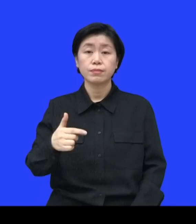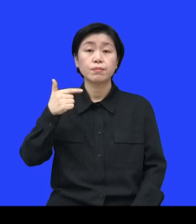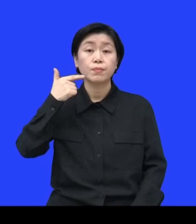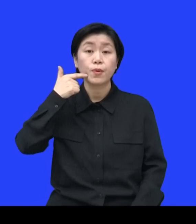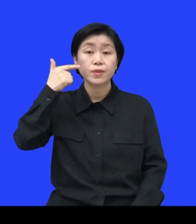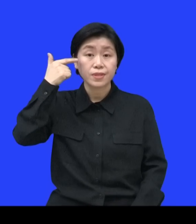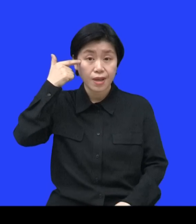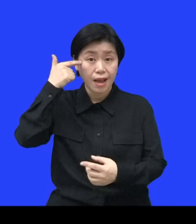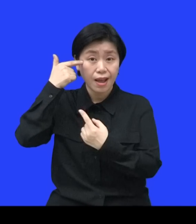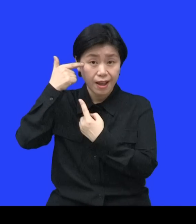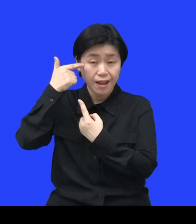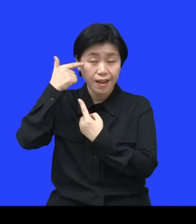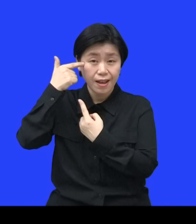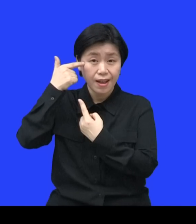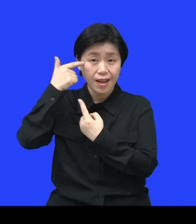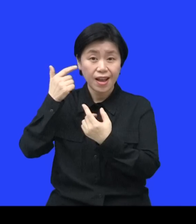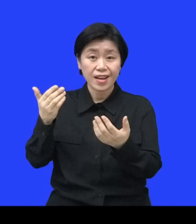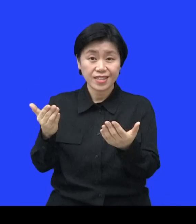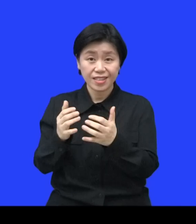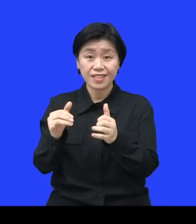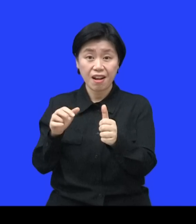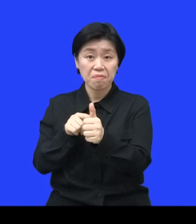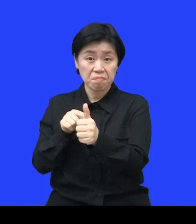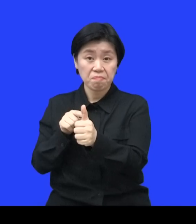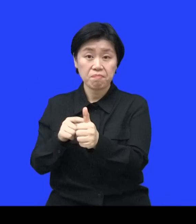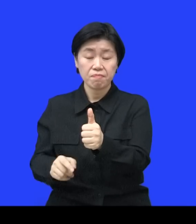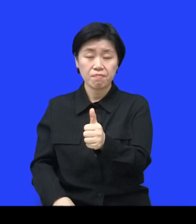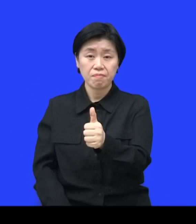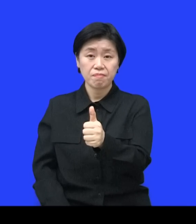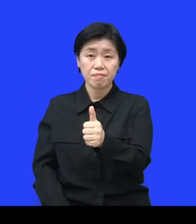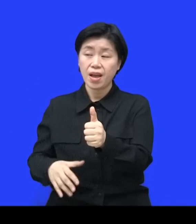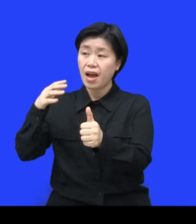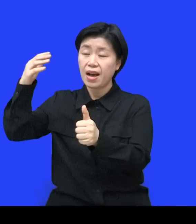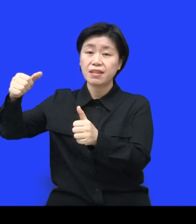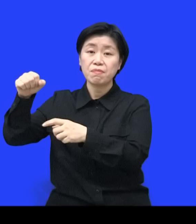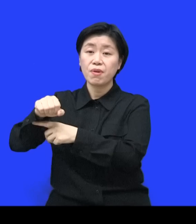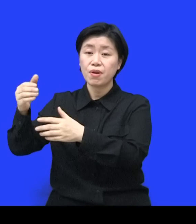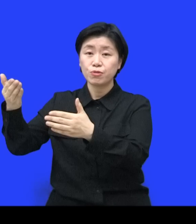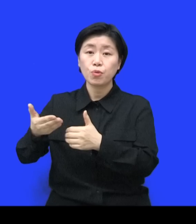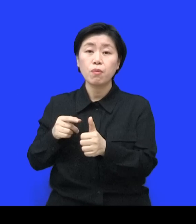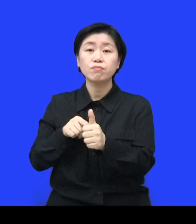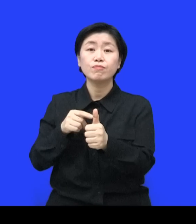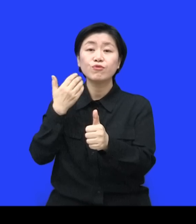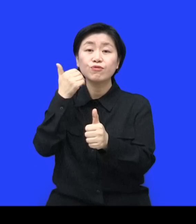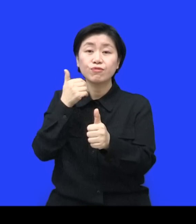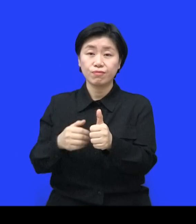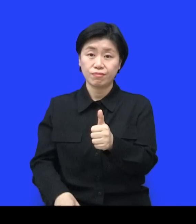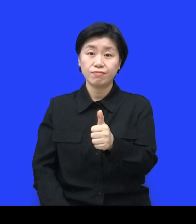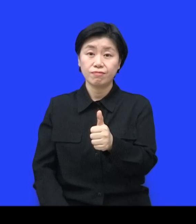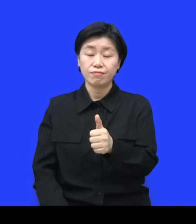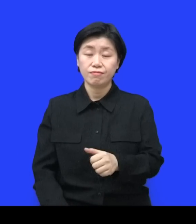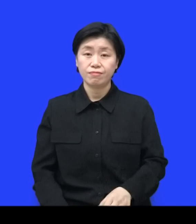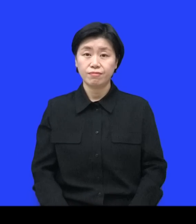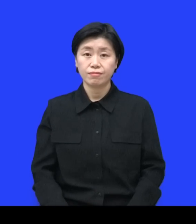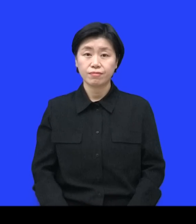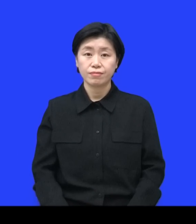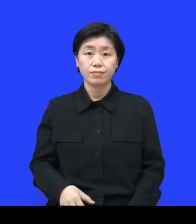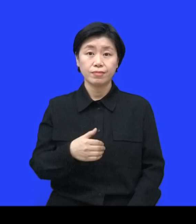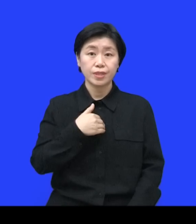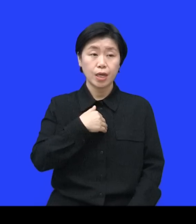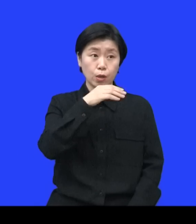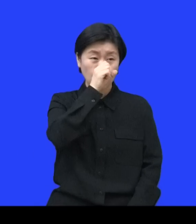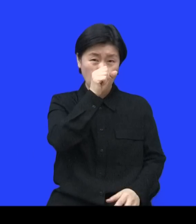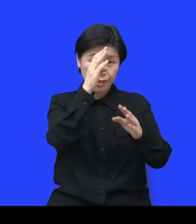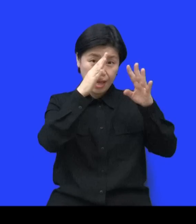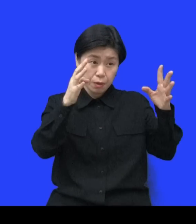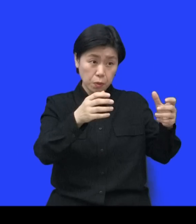하나님께서 어떤 사람을 목사 되게 시키실까 생각을 해봤어요. 예. 근데 자 좋은 학벌 내려놓고